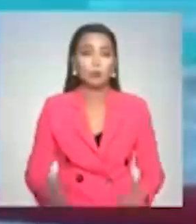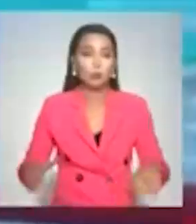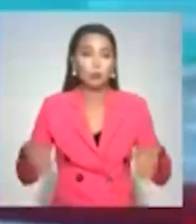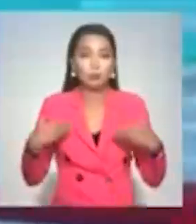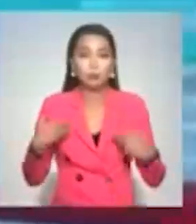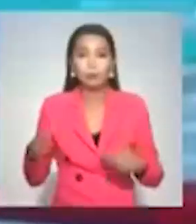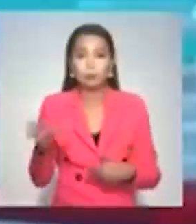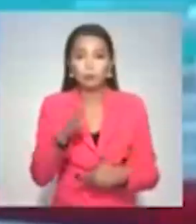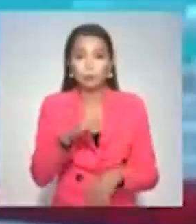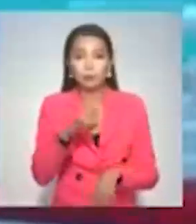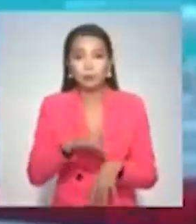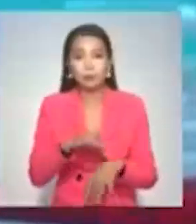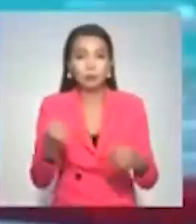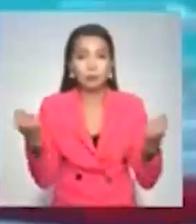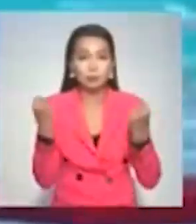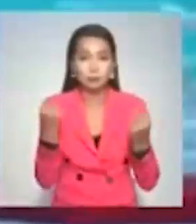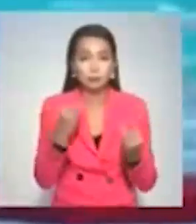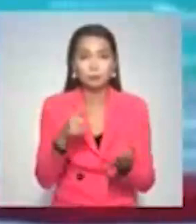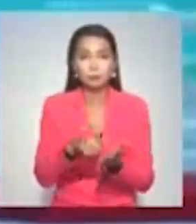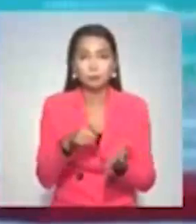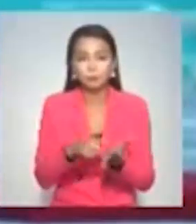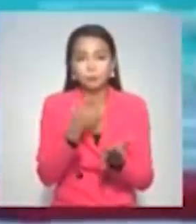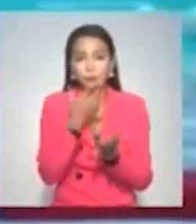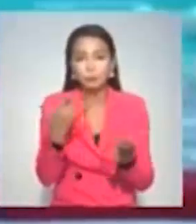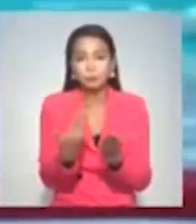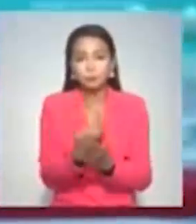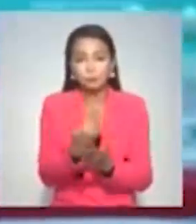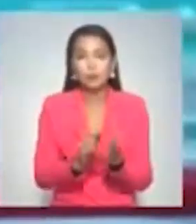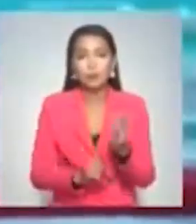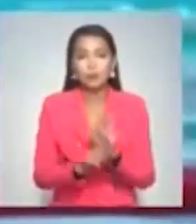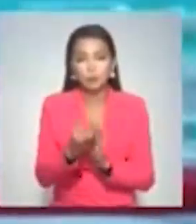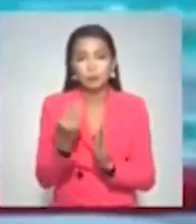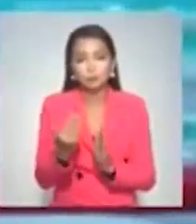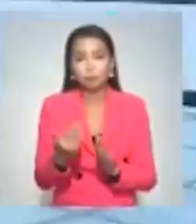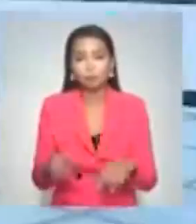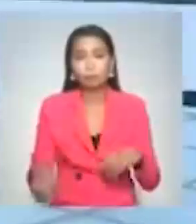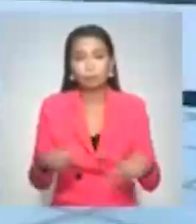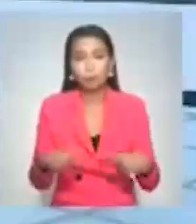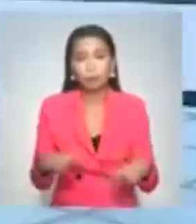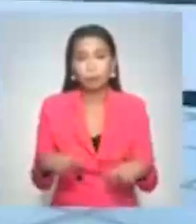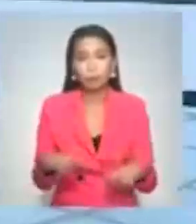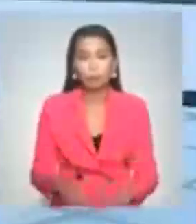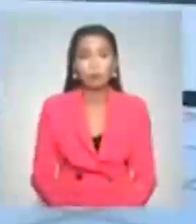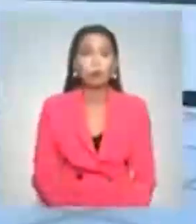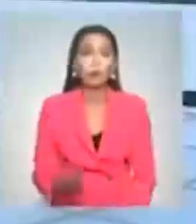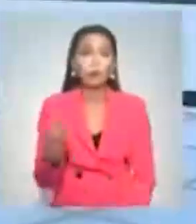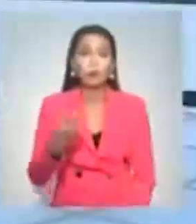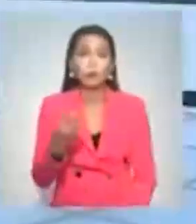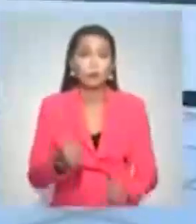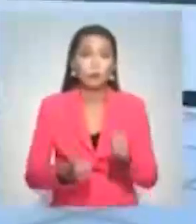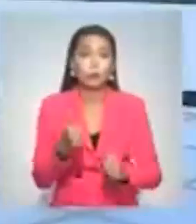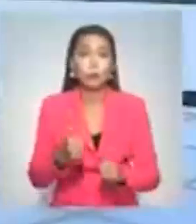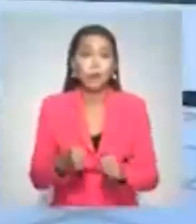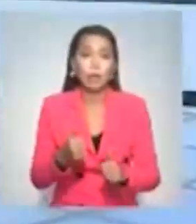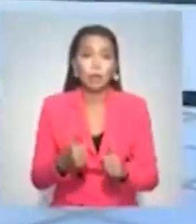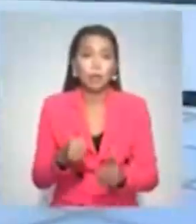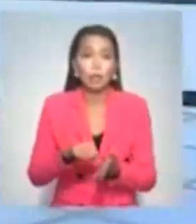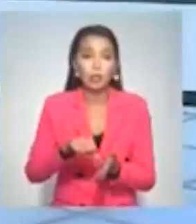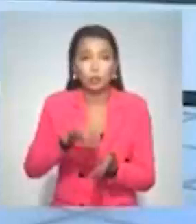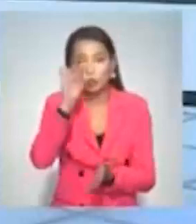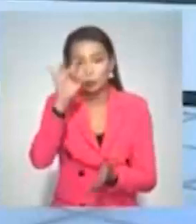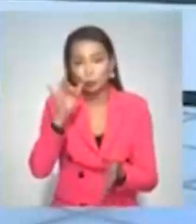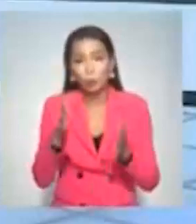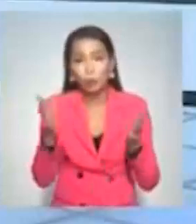Приветствую всех любителей спорта и делюсь последними новостями. Начнем, пожалуй, с футбола. В четвертом туре Лиги чемпионов